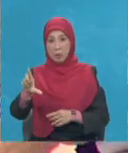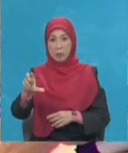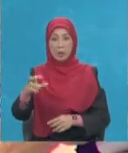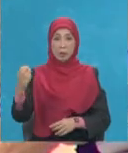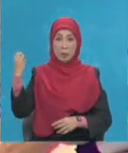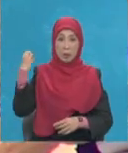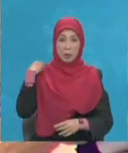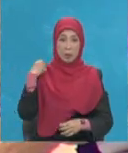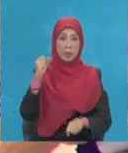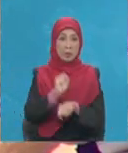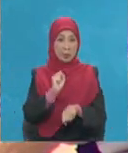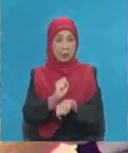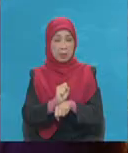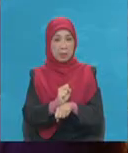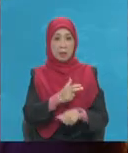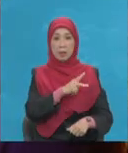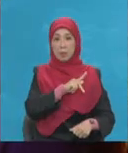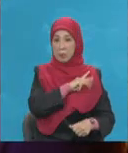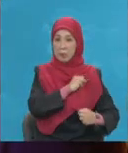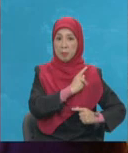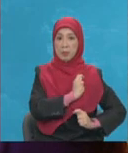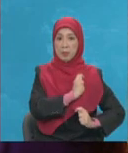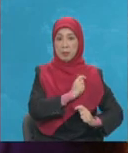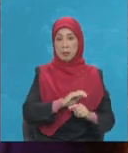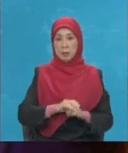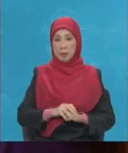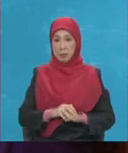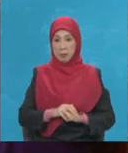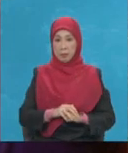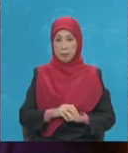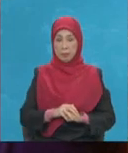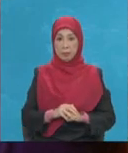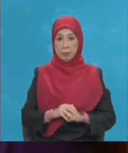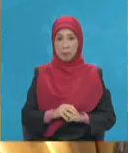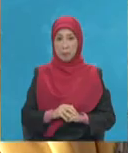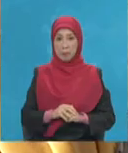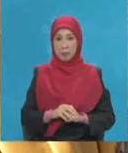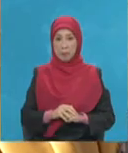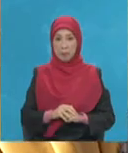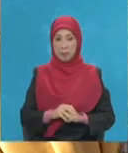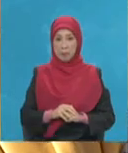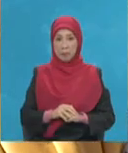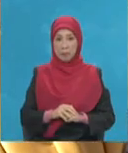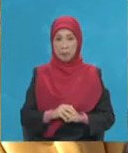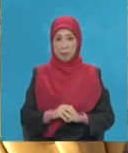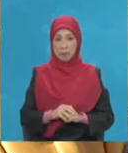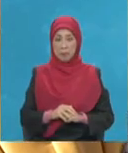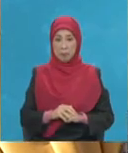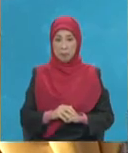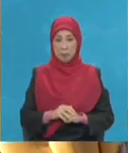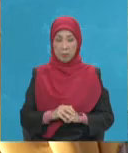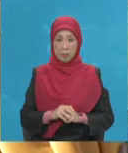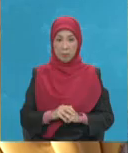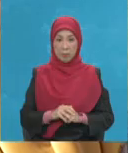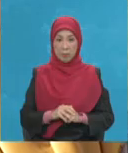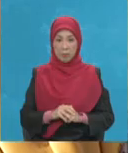kerja Kementerian Pertahanan. Mendukung nilai-nilai akhlak, mendukung nilai-nilai akhlak